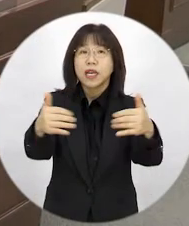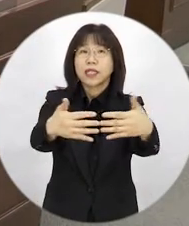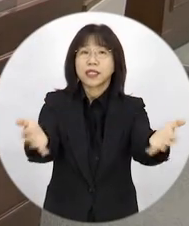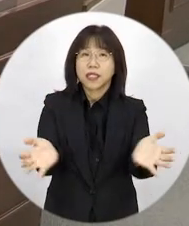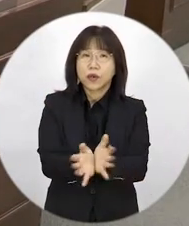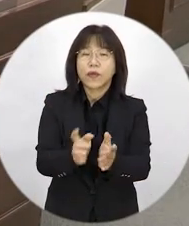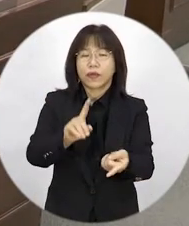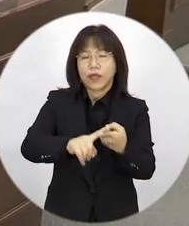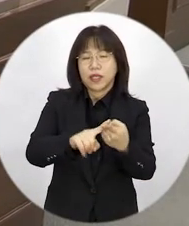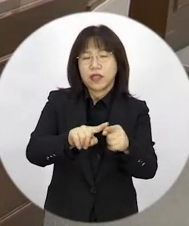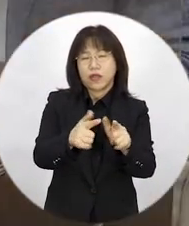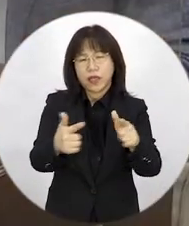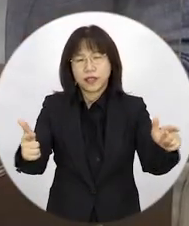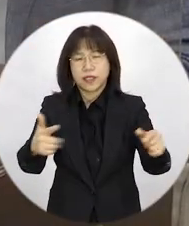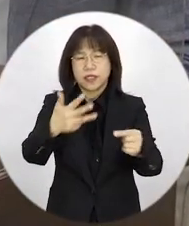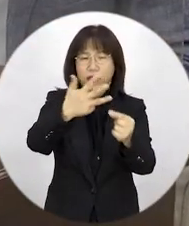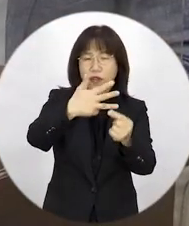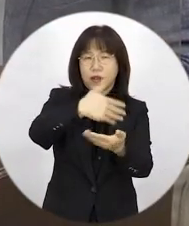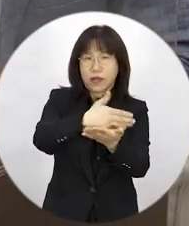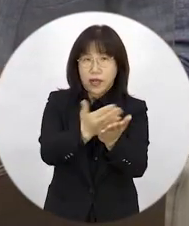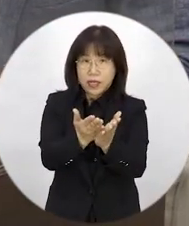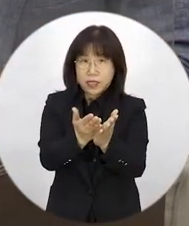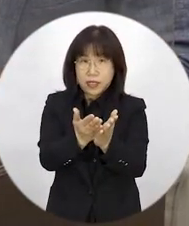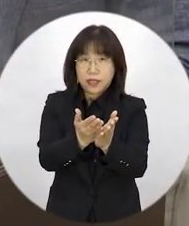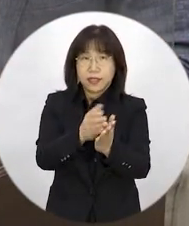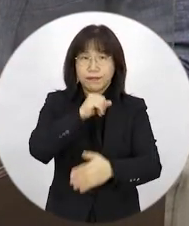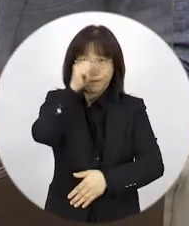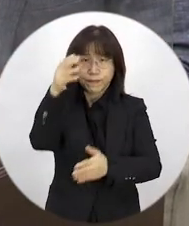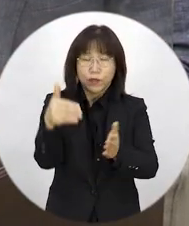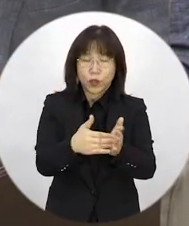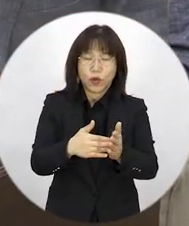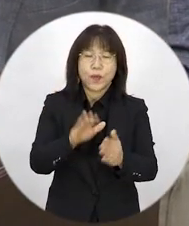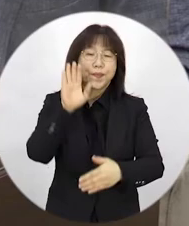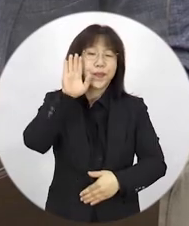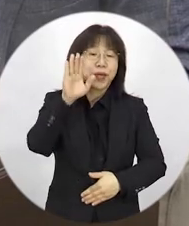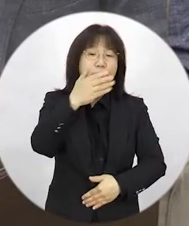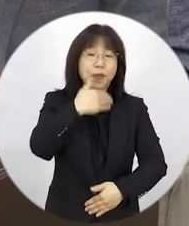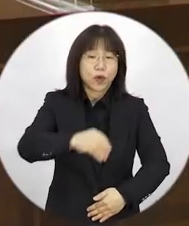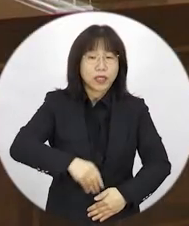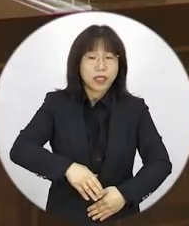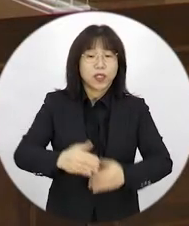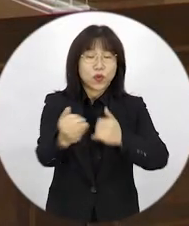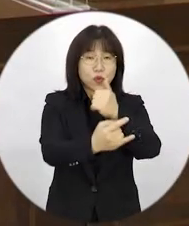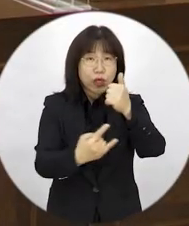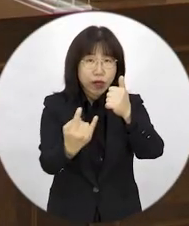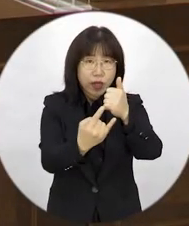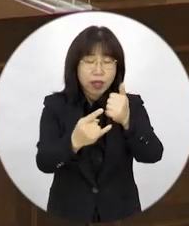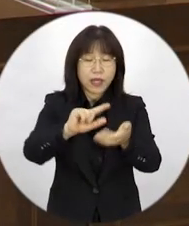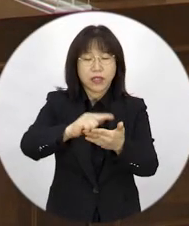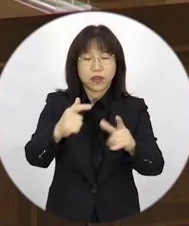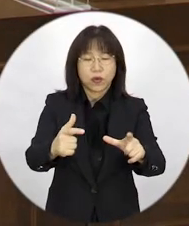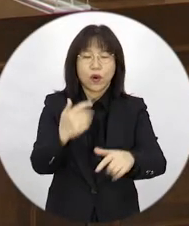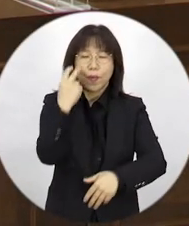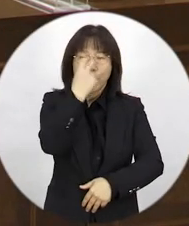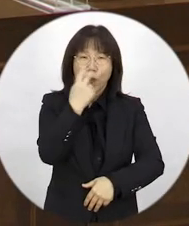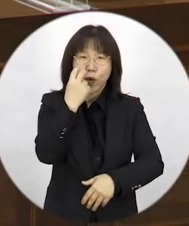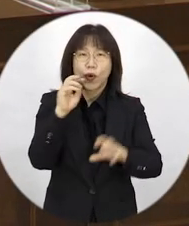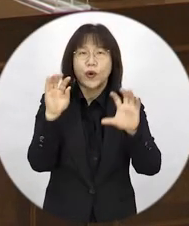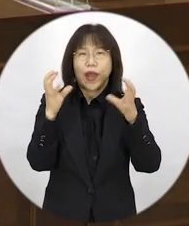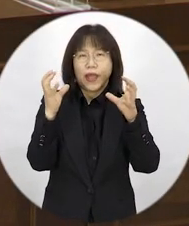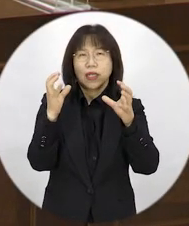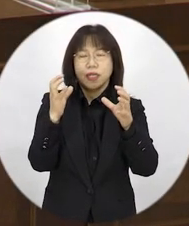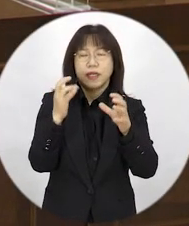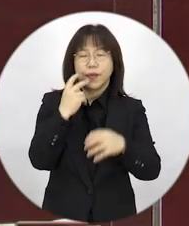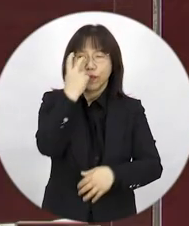조례안 등 8건 을 상정 에 의결했습니다 또 미래 복지 위원회 에서는 서울특별시 강서구 보육 조례